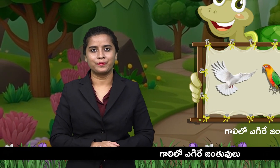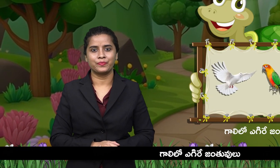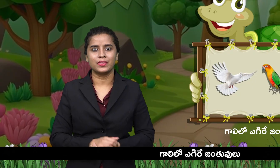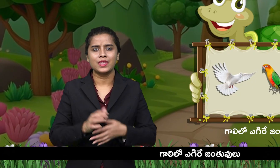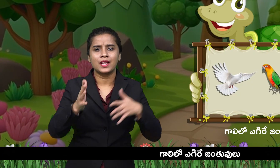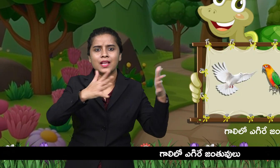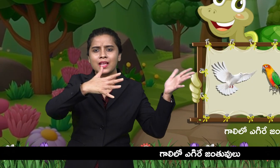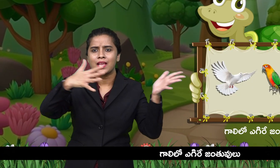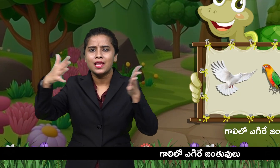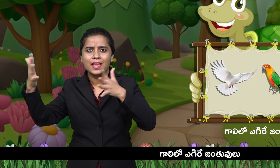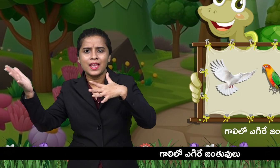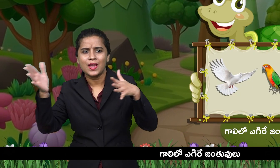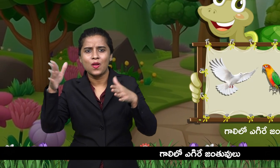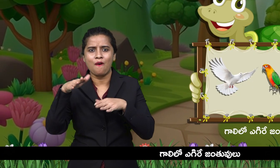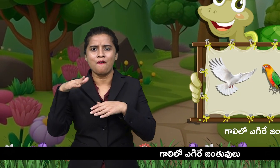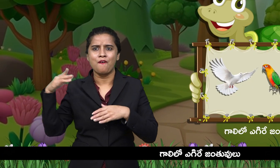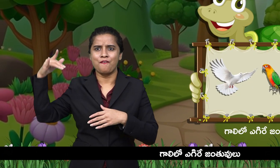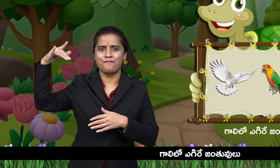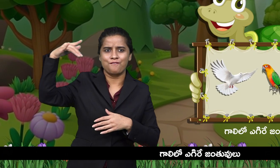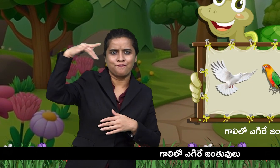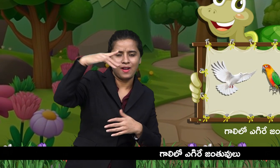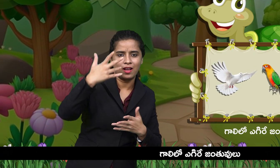గాలిలో ఎగిరే జంతువులు,